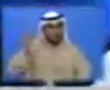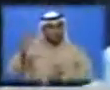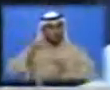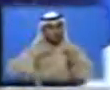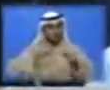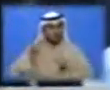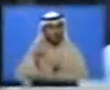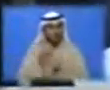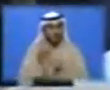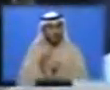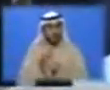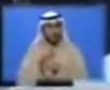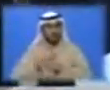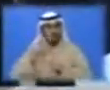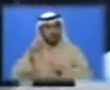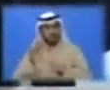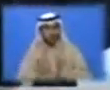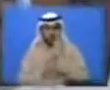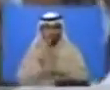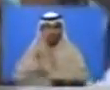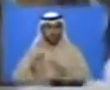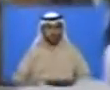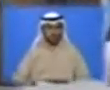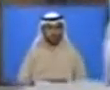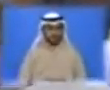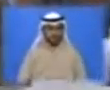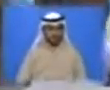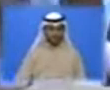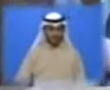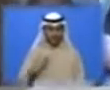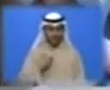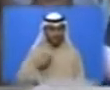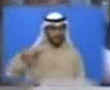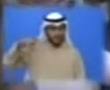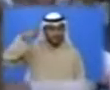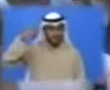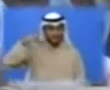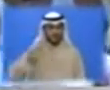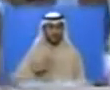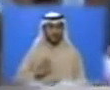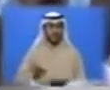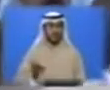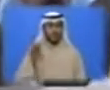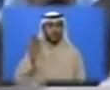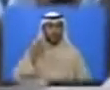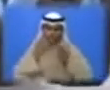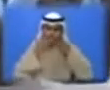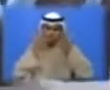والاقتصادية والإقليمية والدولية. وإحنا نشعر بفخر كبير